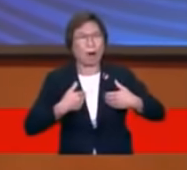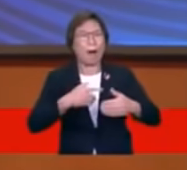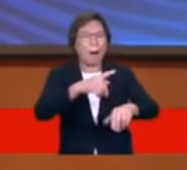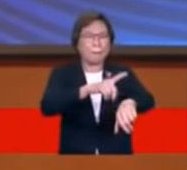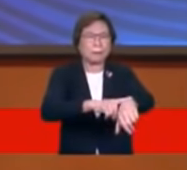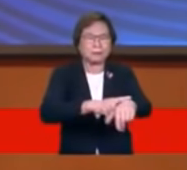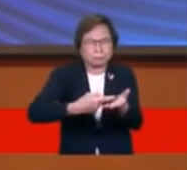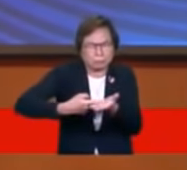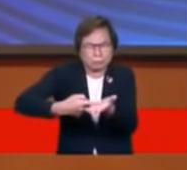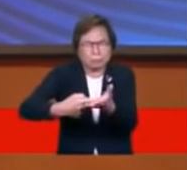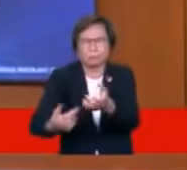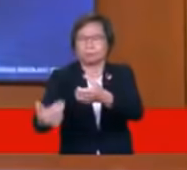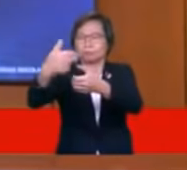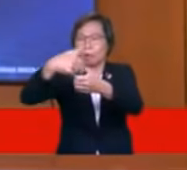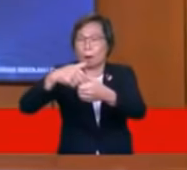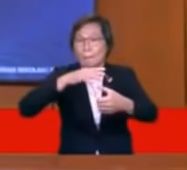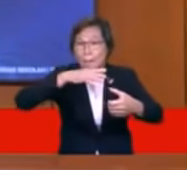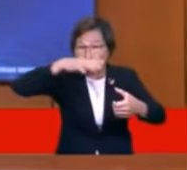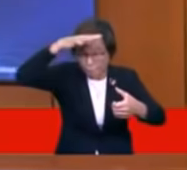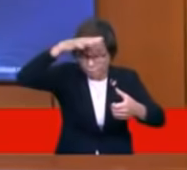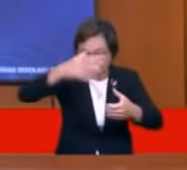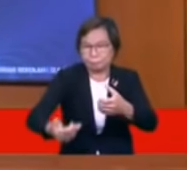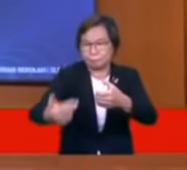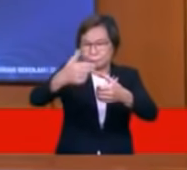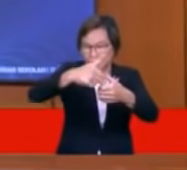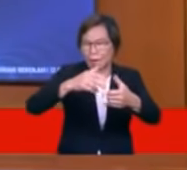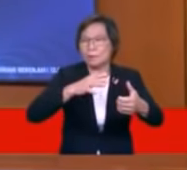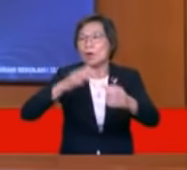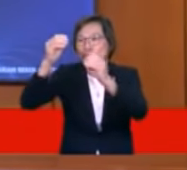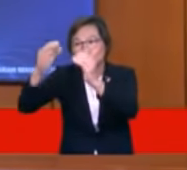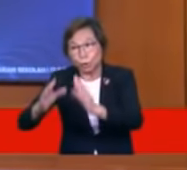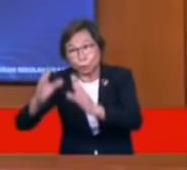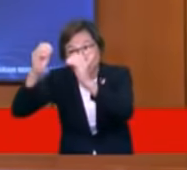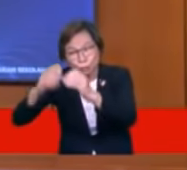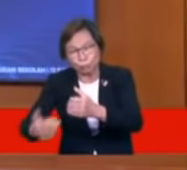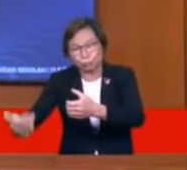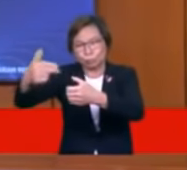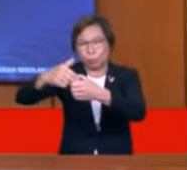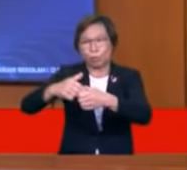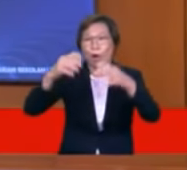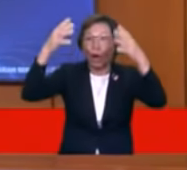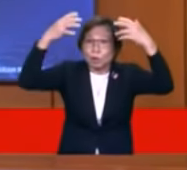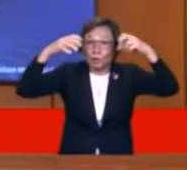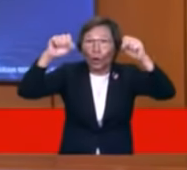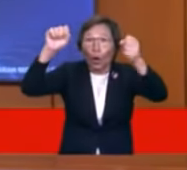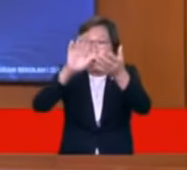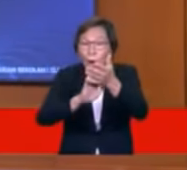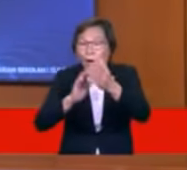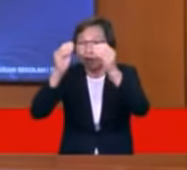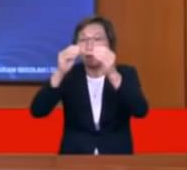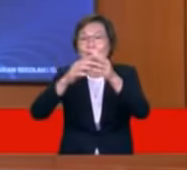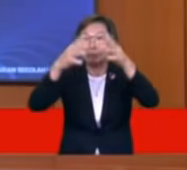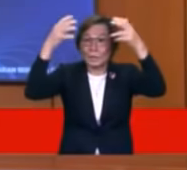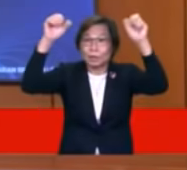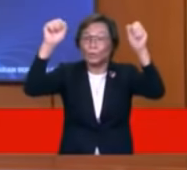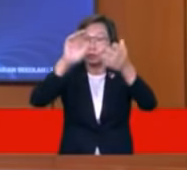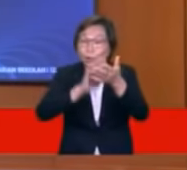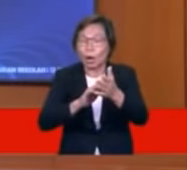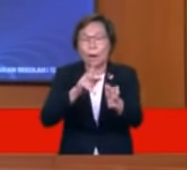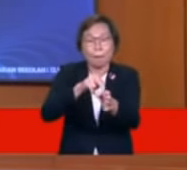urus bersama ibu Bapa bersama guru-guru pengetua guru besar